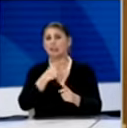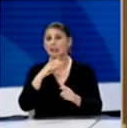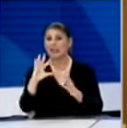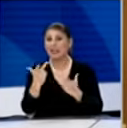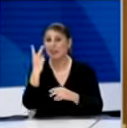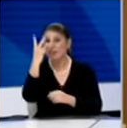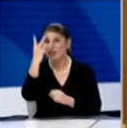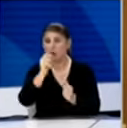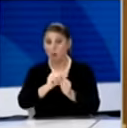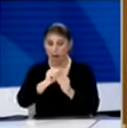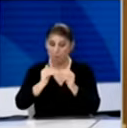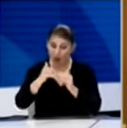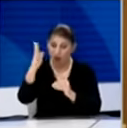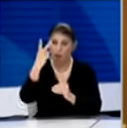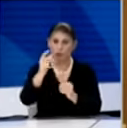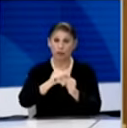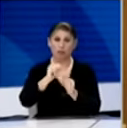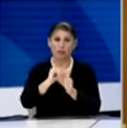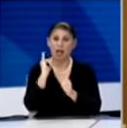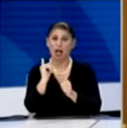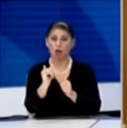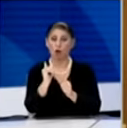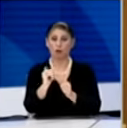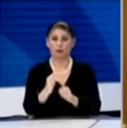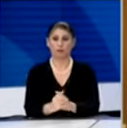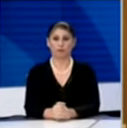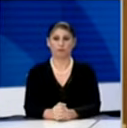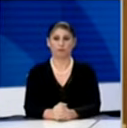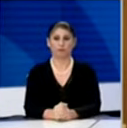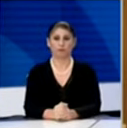από 2 μήνες ακόμη και να